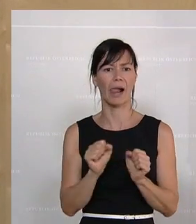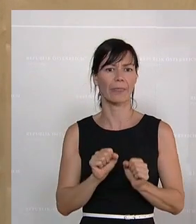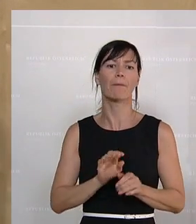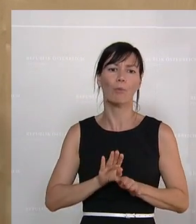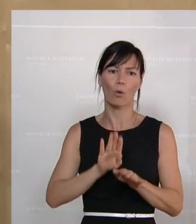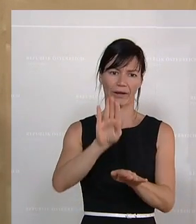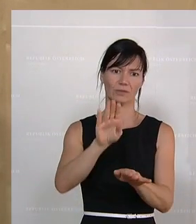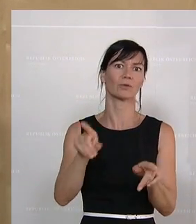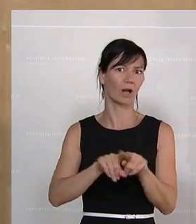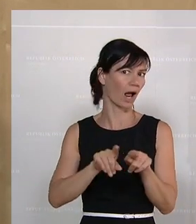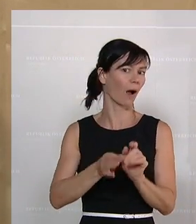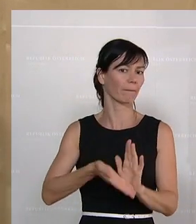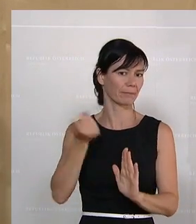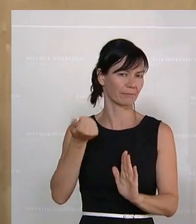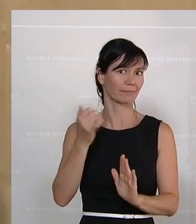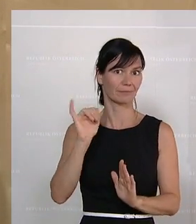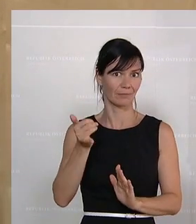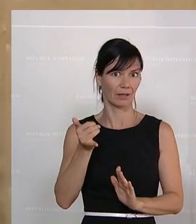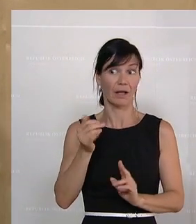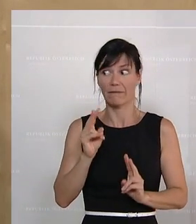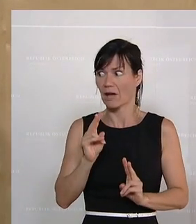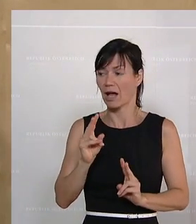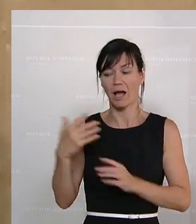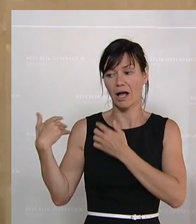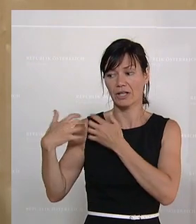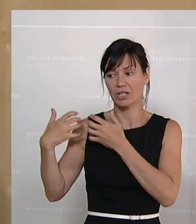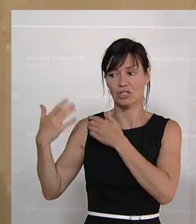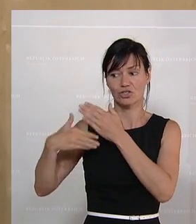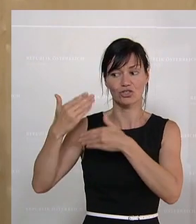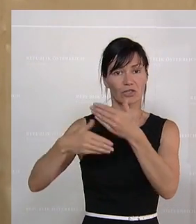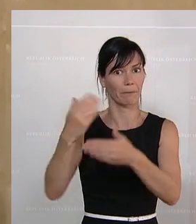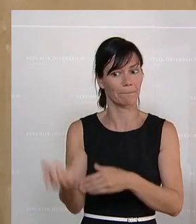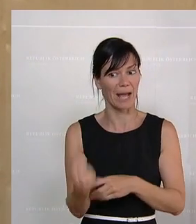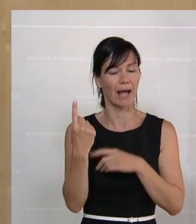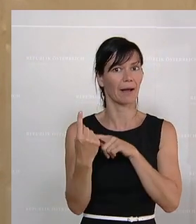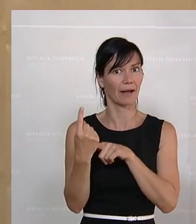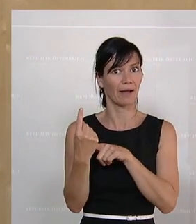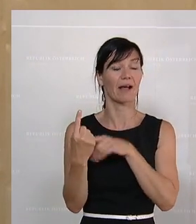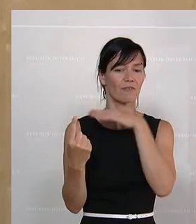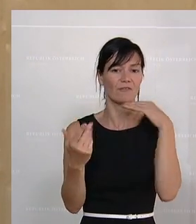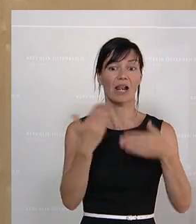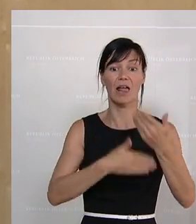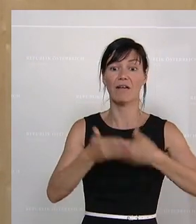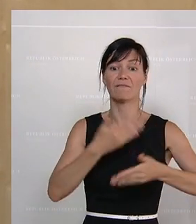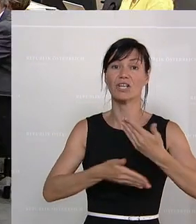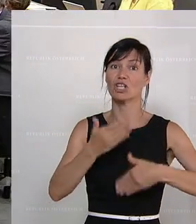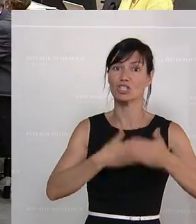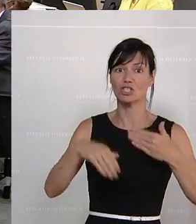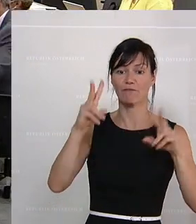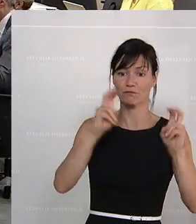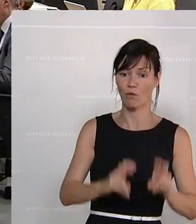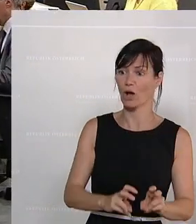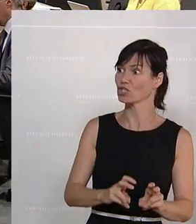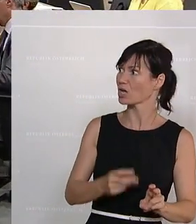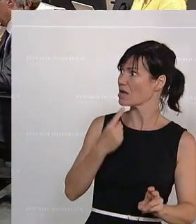das ist schon historisch das sagen wir ganz auf das kommen aber es sind viele wirtschaftsforscher und wirtschaftsforscher die das sagen die